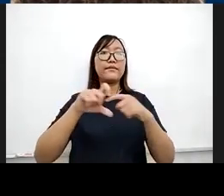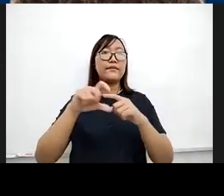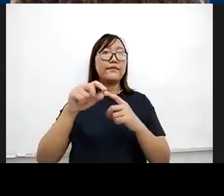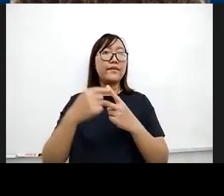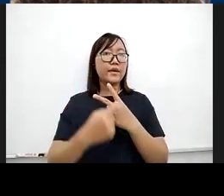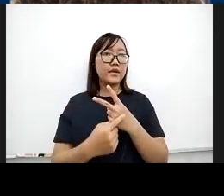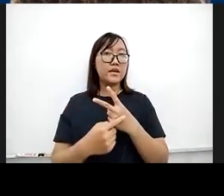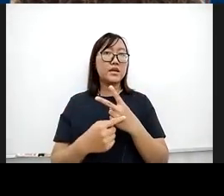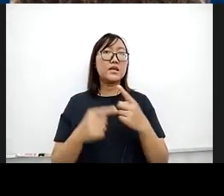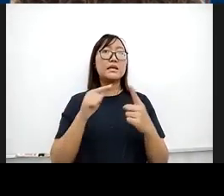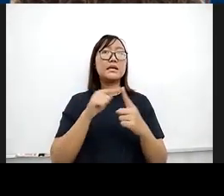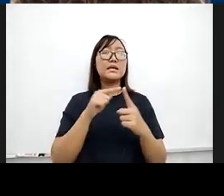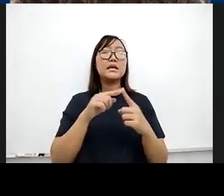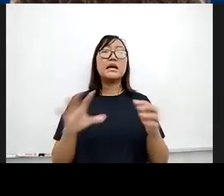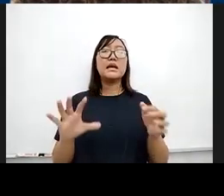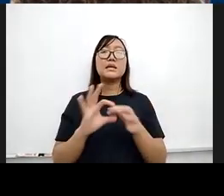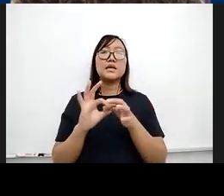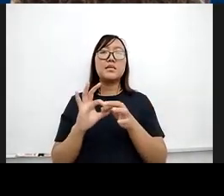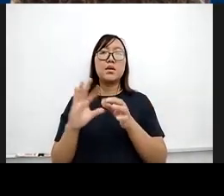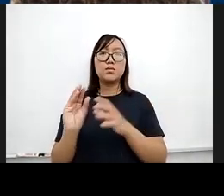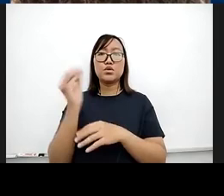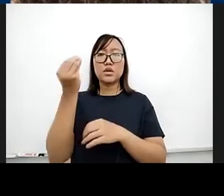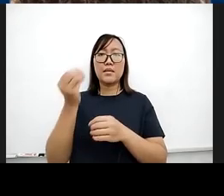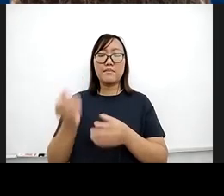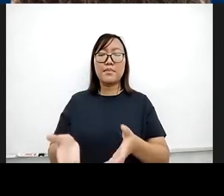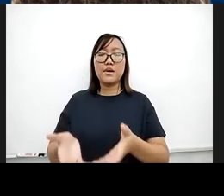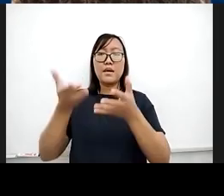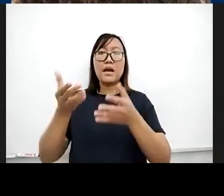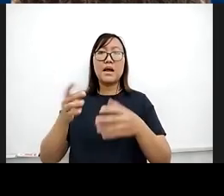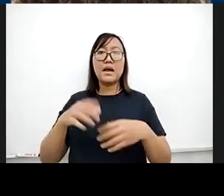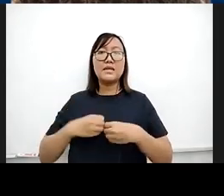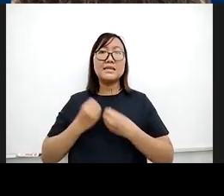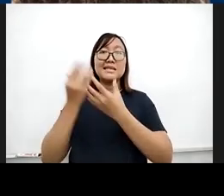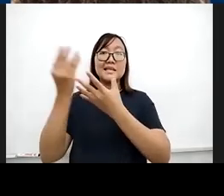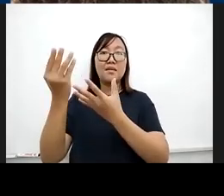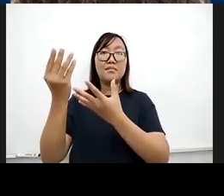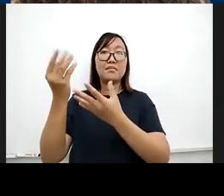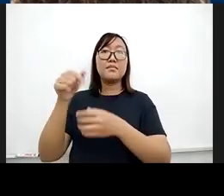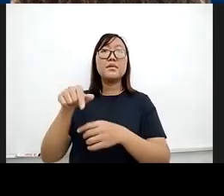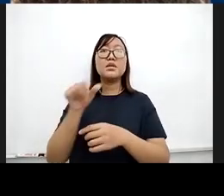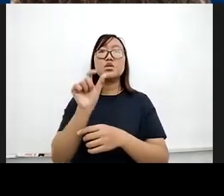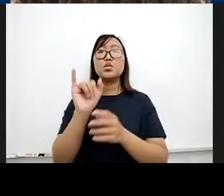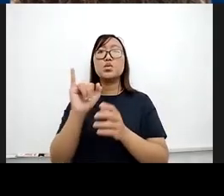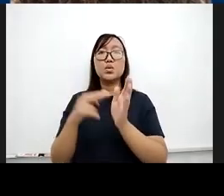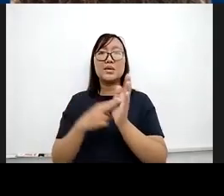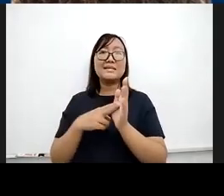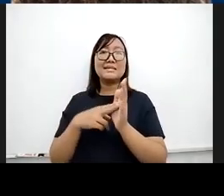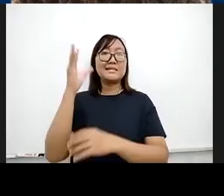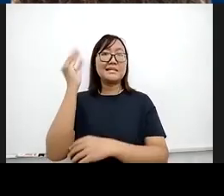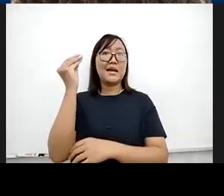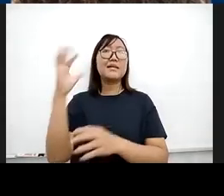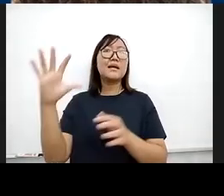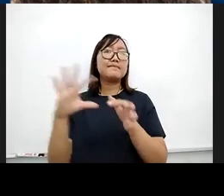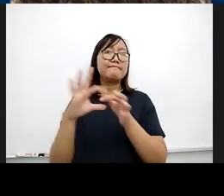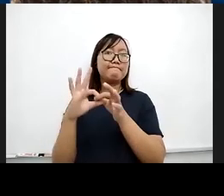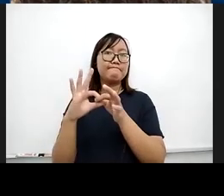pusat pengembangan Islam dan masyarakat pcwin Jakarta dimana dihasilkan